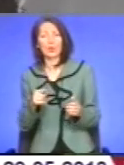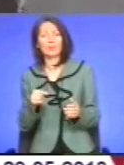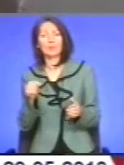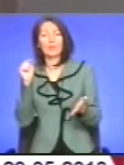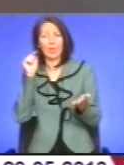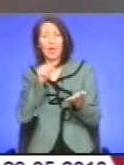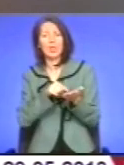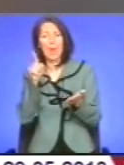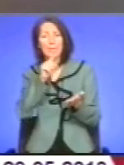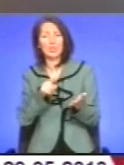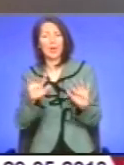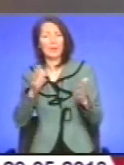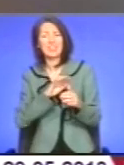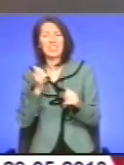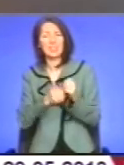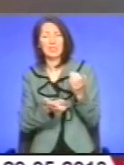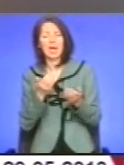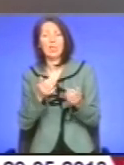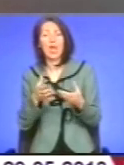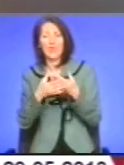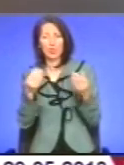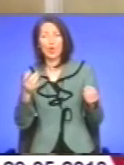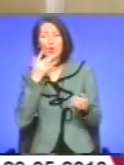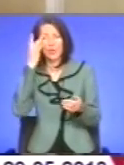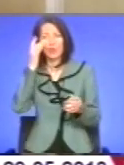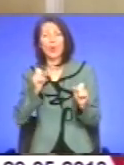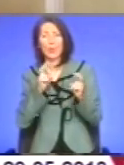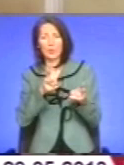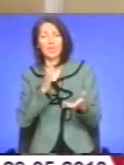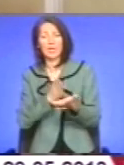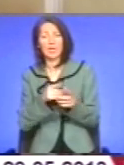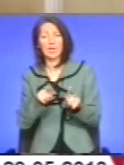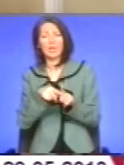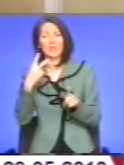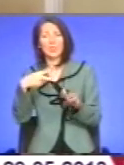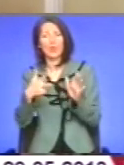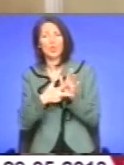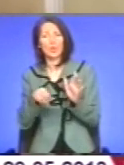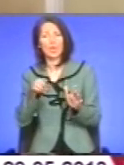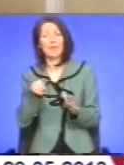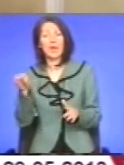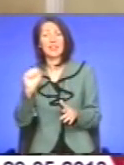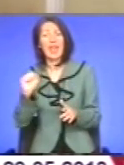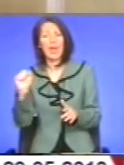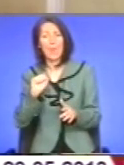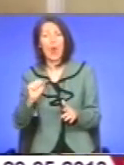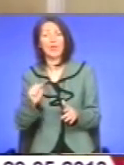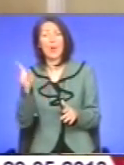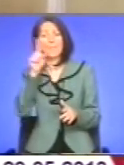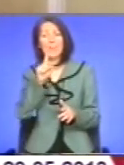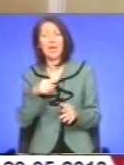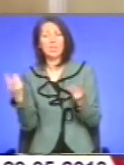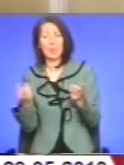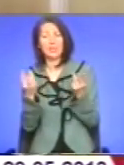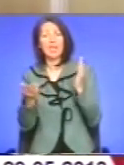явище нечасте, але навесні та влітку небезпека все ж існує. Так, 28 травня в Теребовлі розряд блискавки запалив